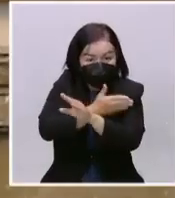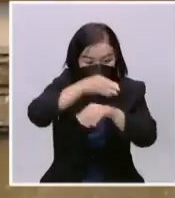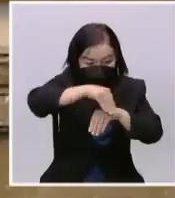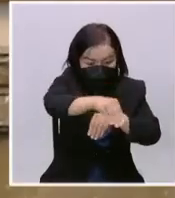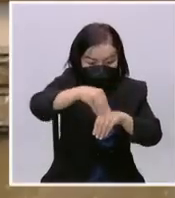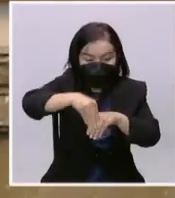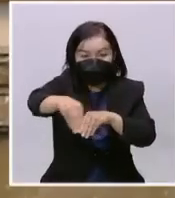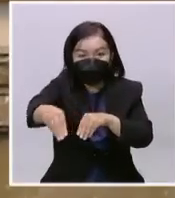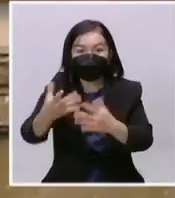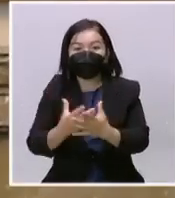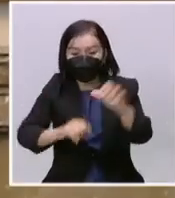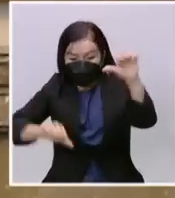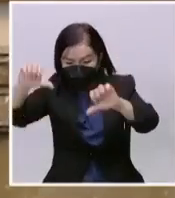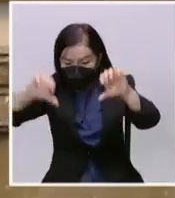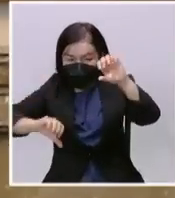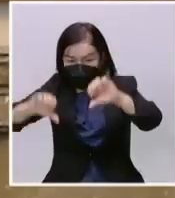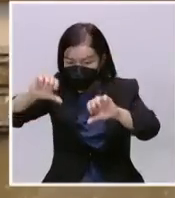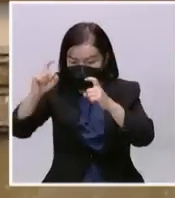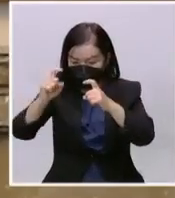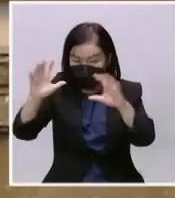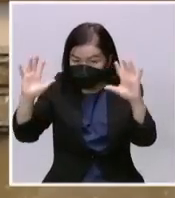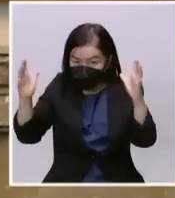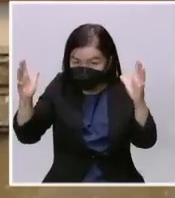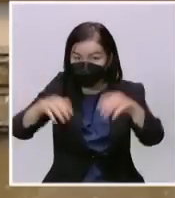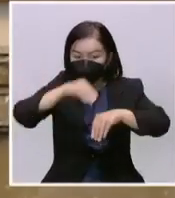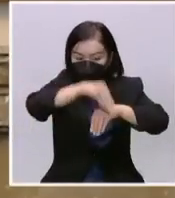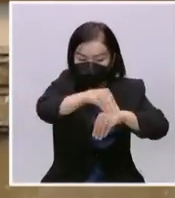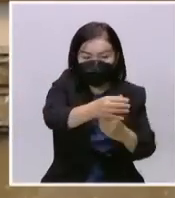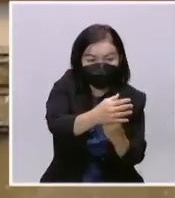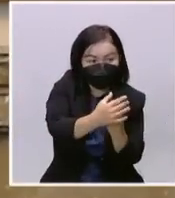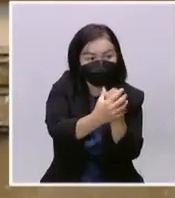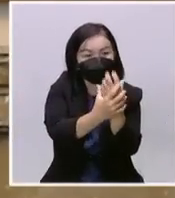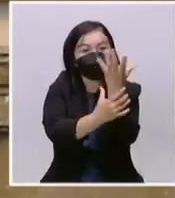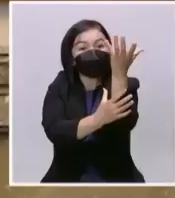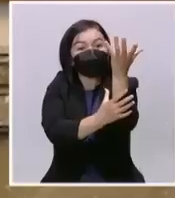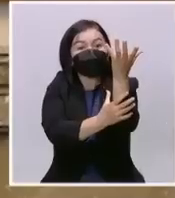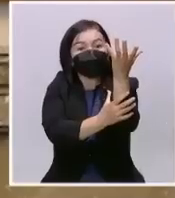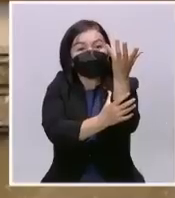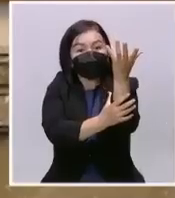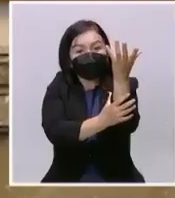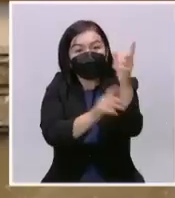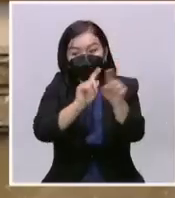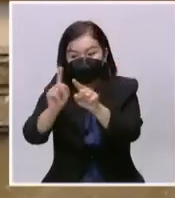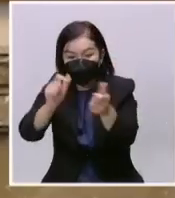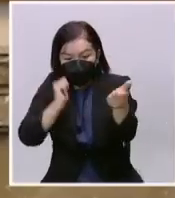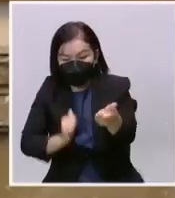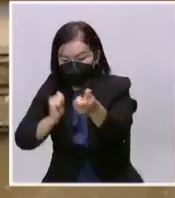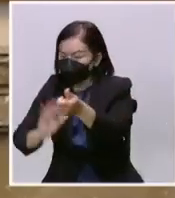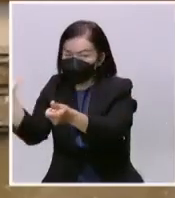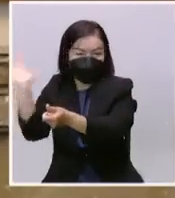ม่มีสารยาตกค้างแล้วปลูกออกมาเนี่ยจะไม่ใช้ยาฆ่าแมลงน